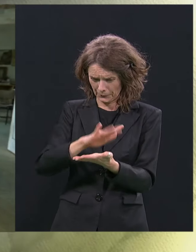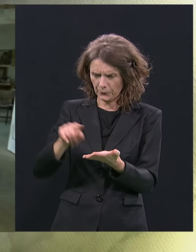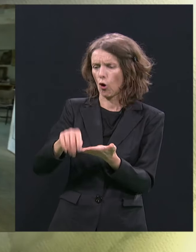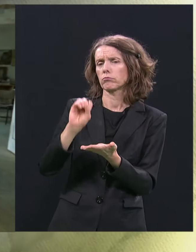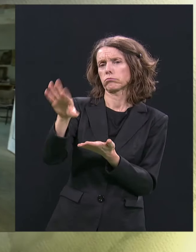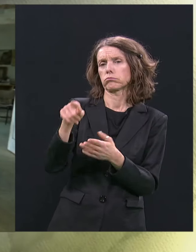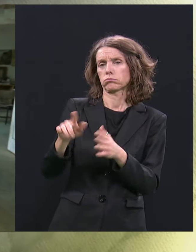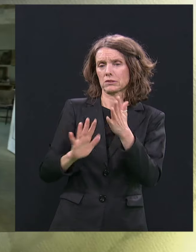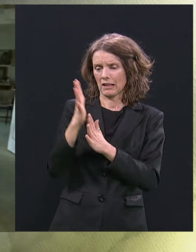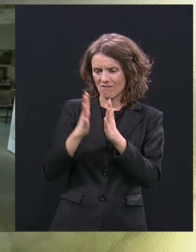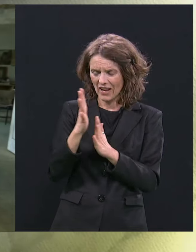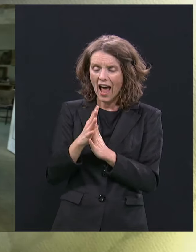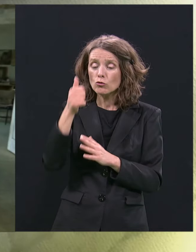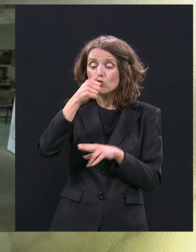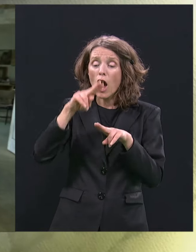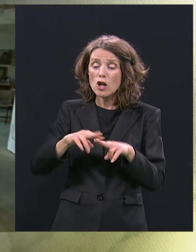pre ili posle.